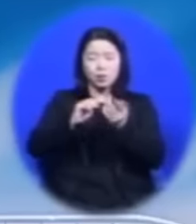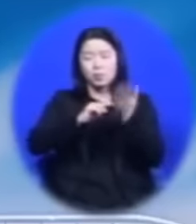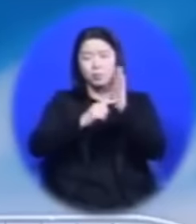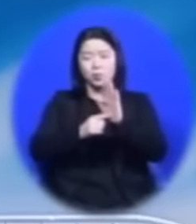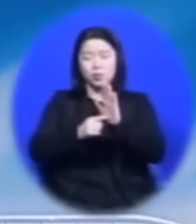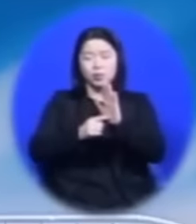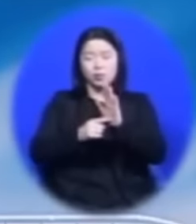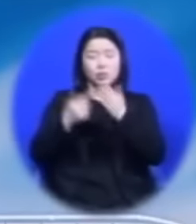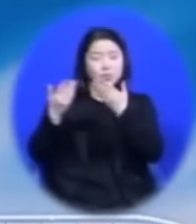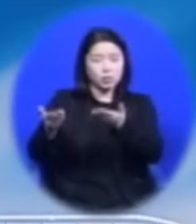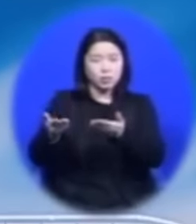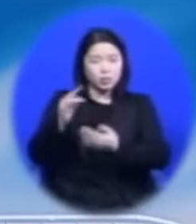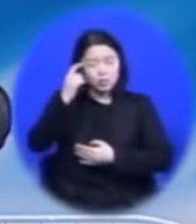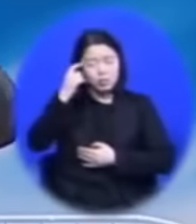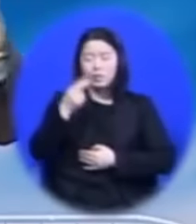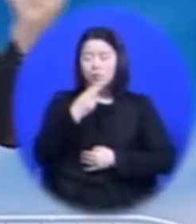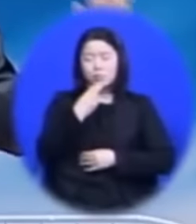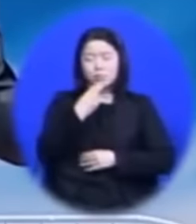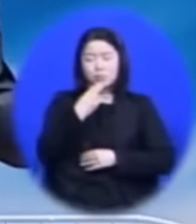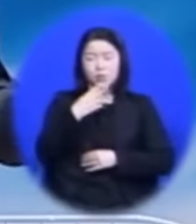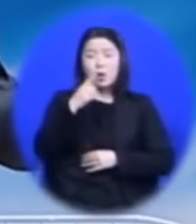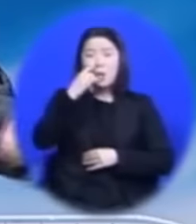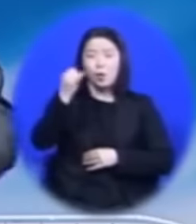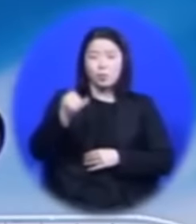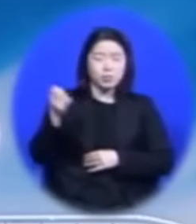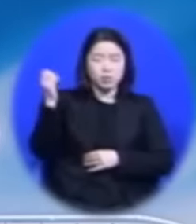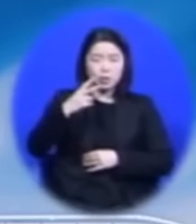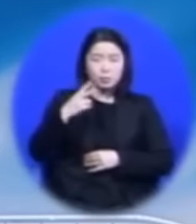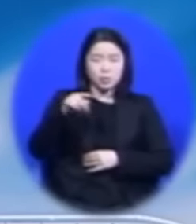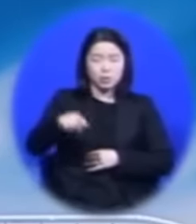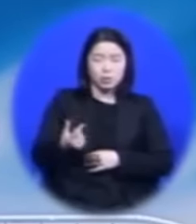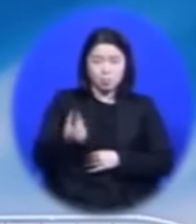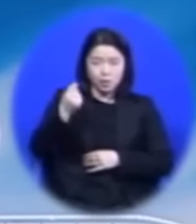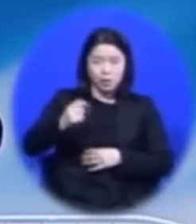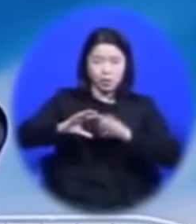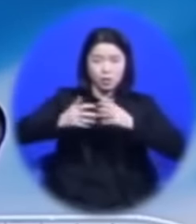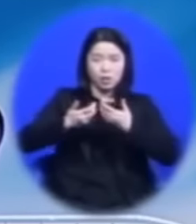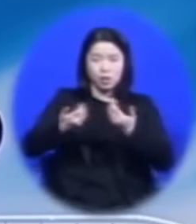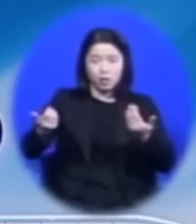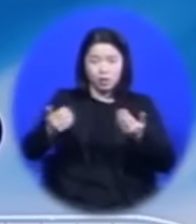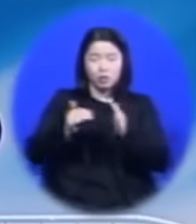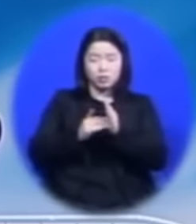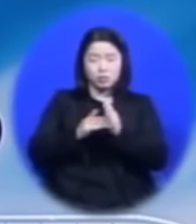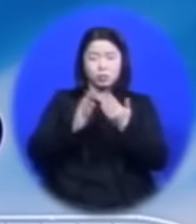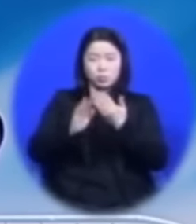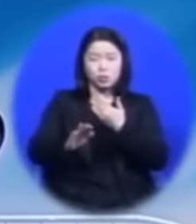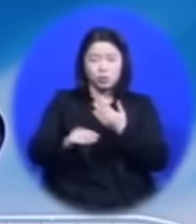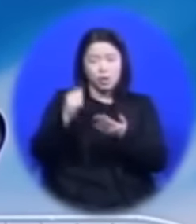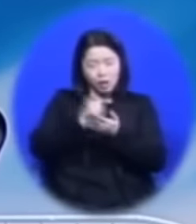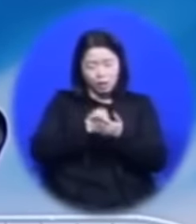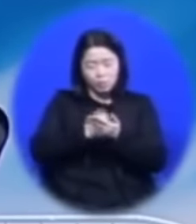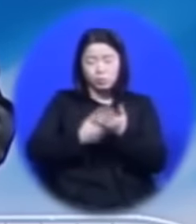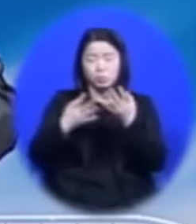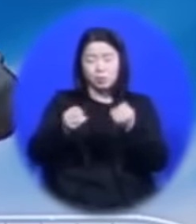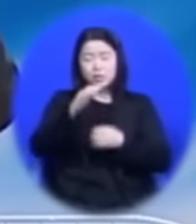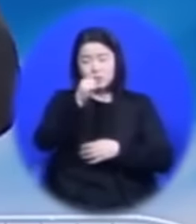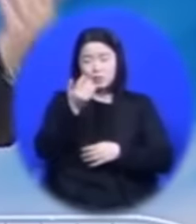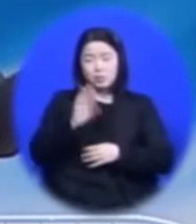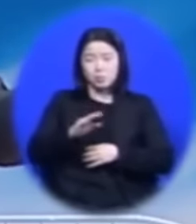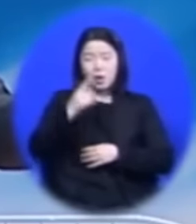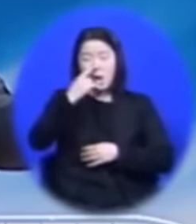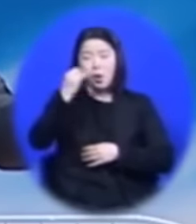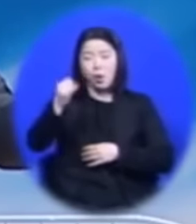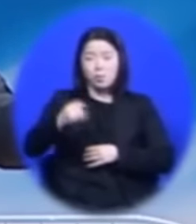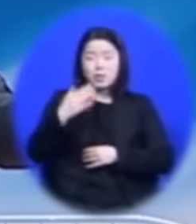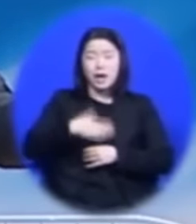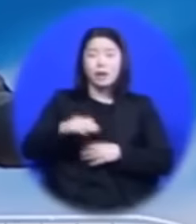없었어요. 어머님이 갑자기 그렇게 일찍 돌아가시고 나니까 너무 아쉽기는 했지만 어머님이 알고